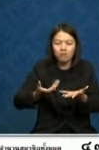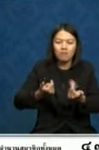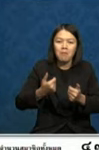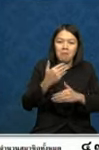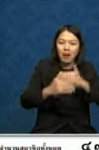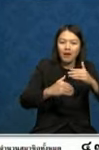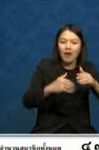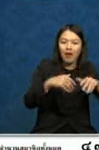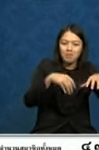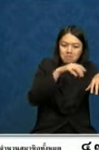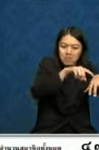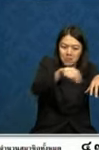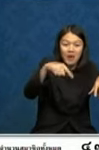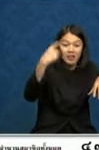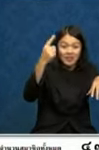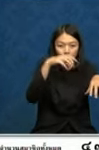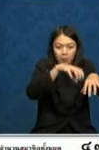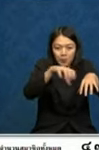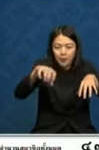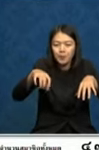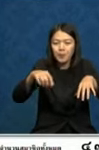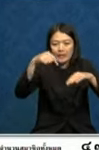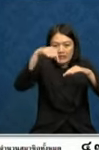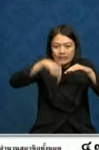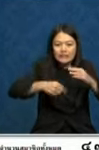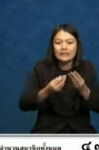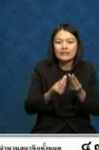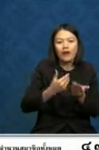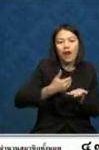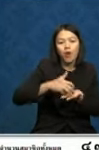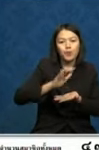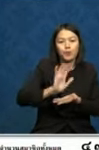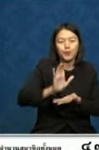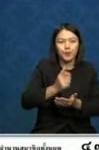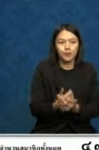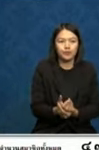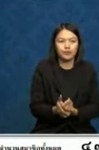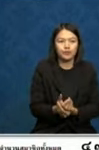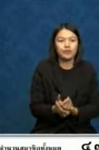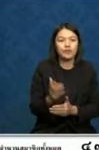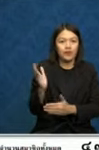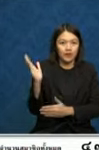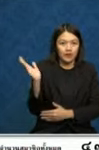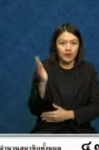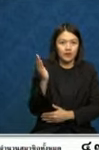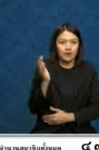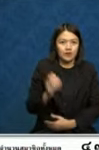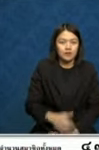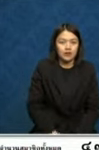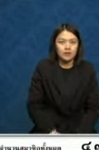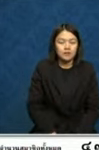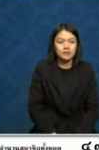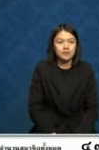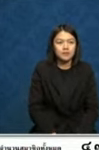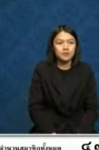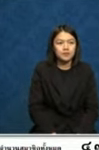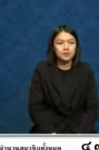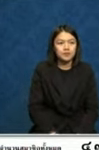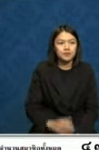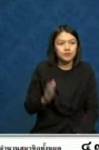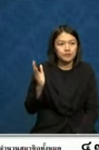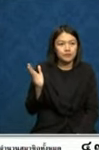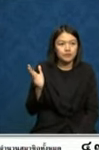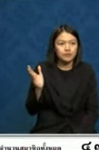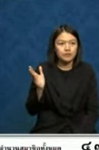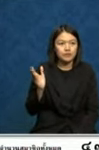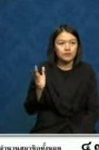พัฒนาแหล่งท่องเที่ยวนะครับอันนี้ผมจะไม่ลงรายละเอียดในขอสไลด์ต่อไปนะครับอันนี้เป็นสิ่งที่กองทั